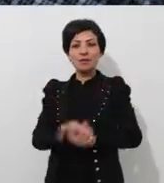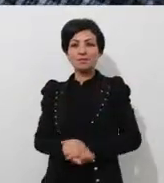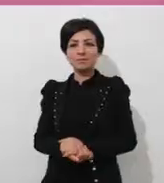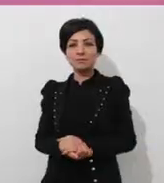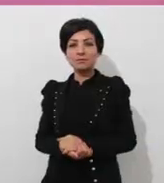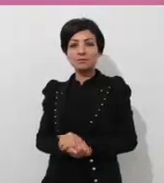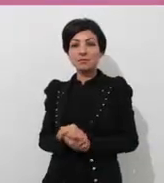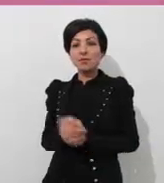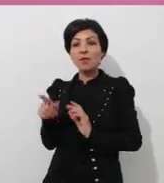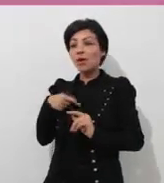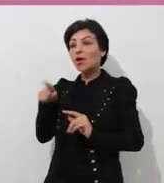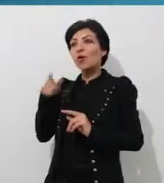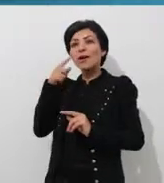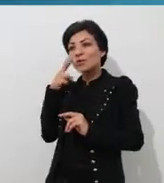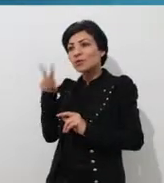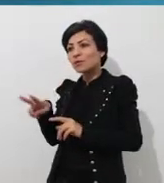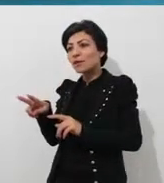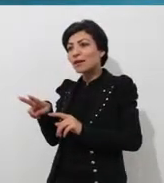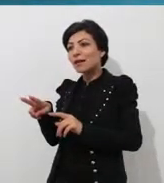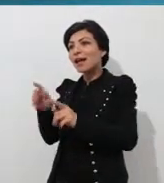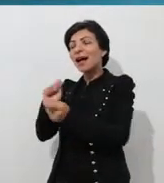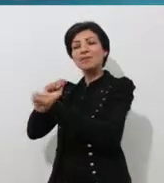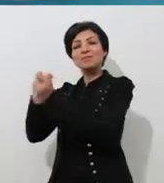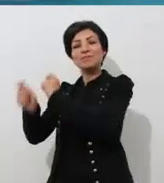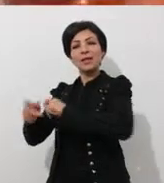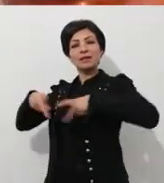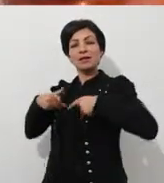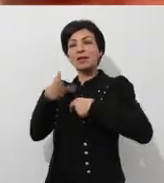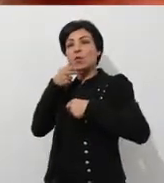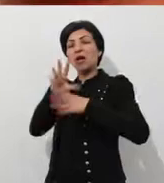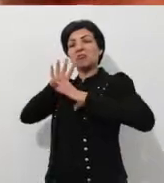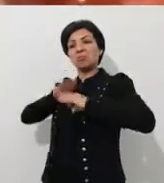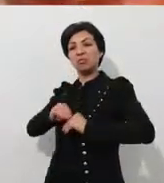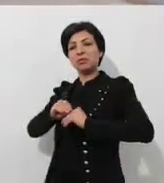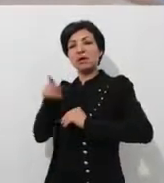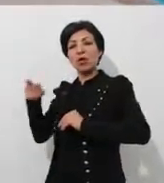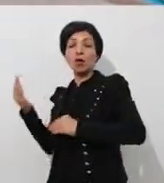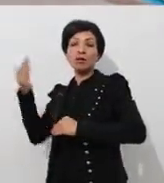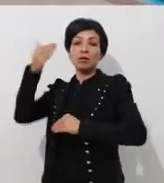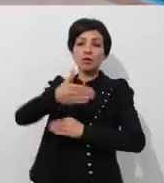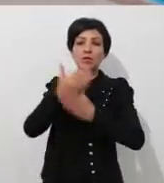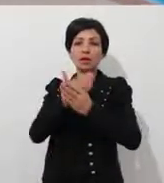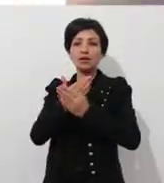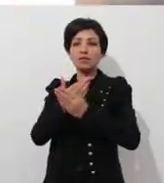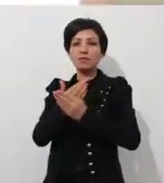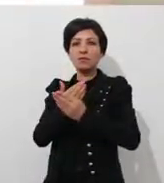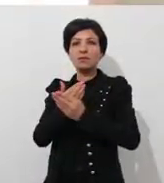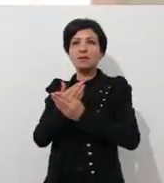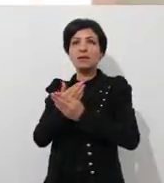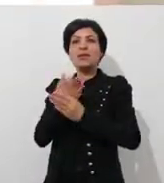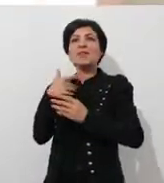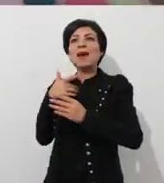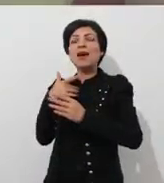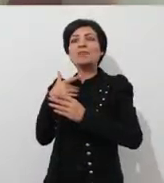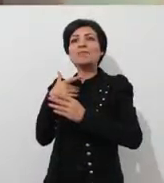مونتال. تبدلت حياة ملهم ولا يعمل على روحه، مثلا أحيانا بفيق الصبح يعني بيكون جوعان مش يفطر، فمش